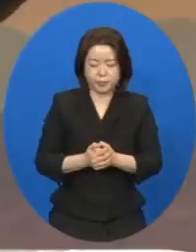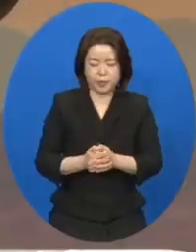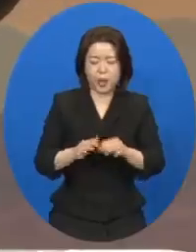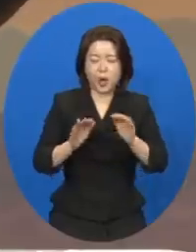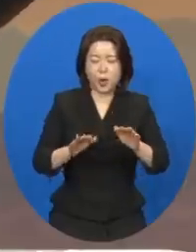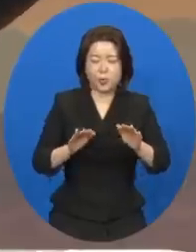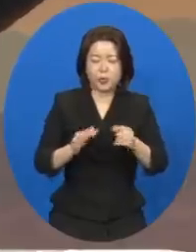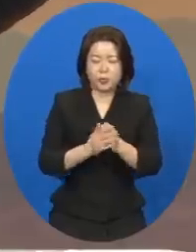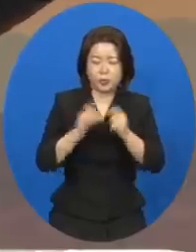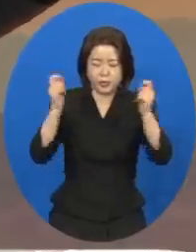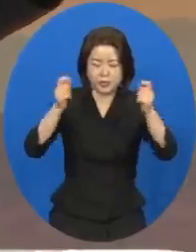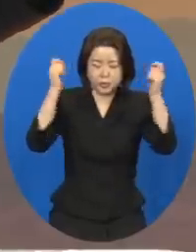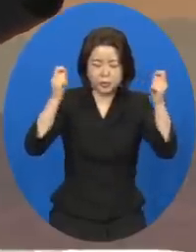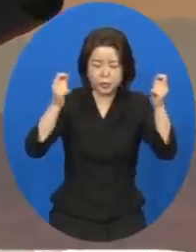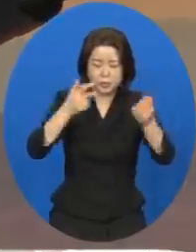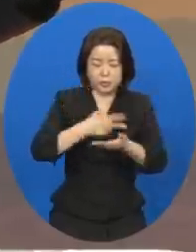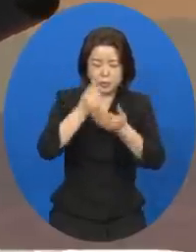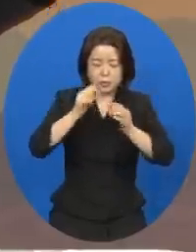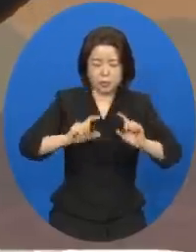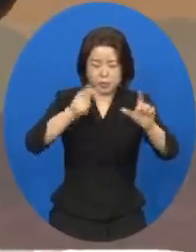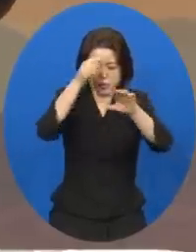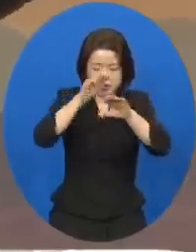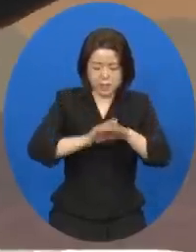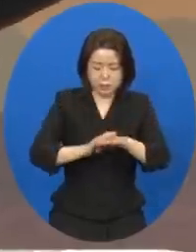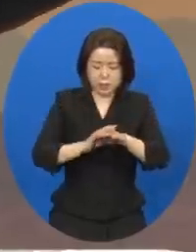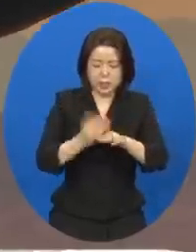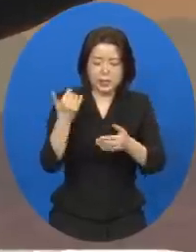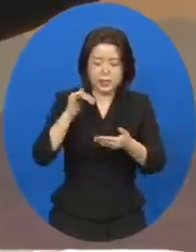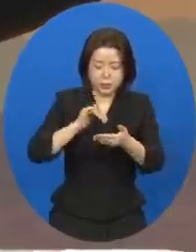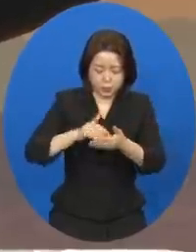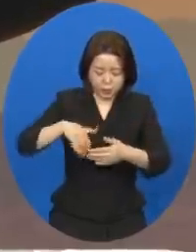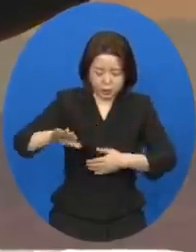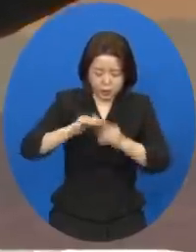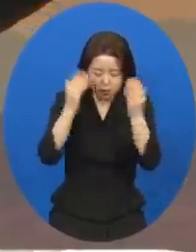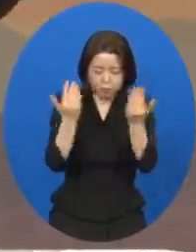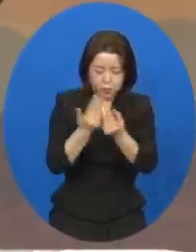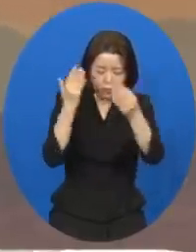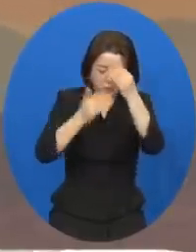오늘도 종려주일 예배를 드리고 돌아가는 모든 성도들 위해